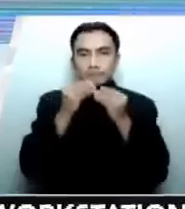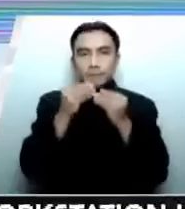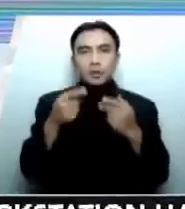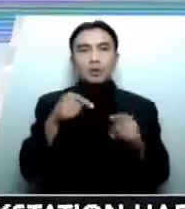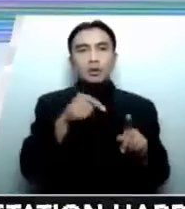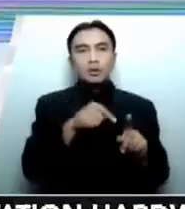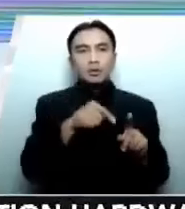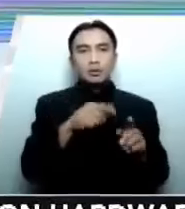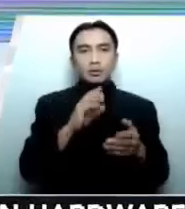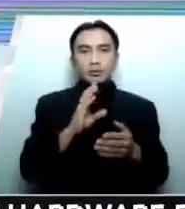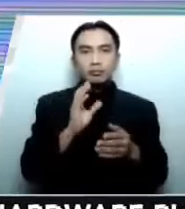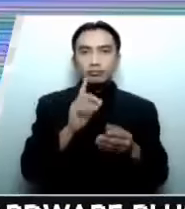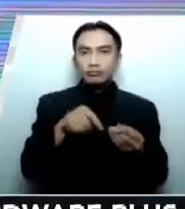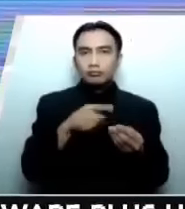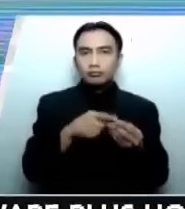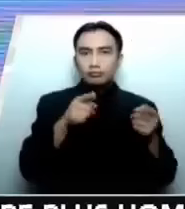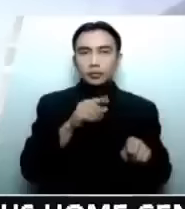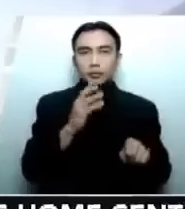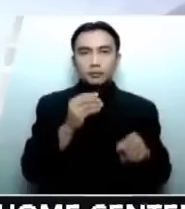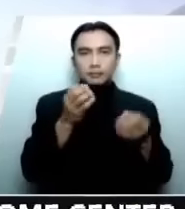truck.